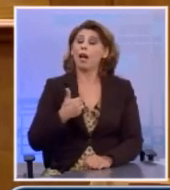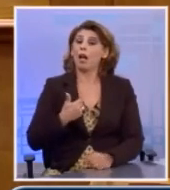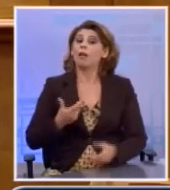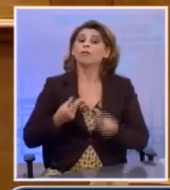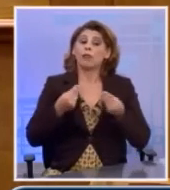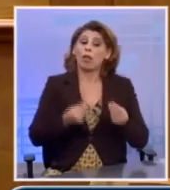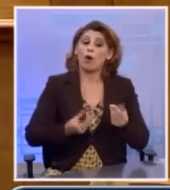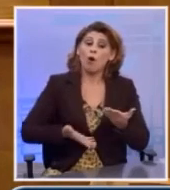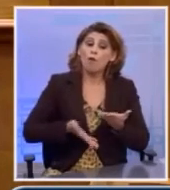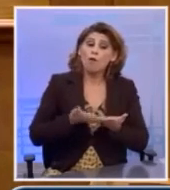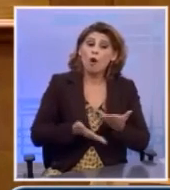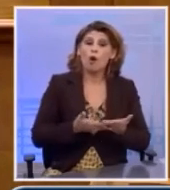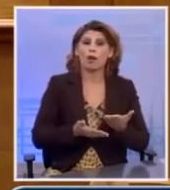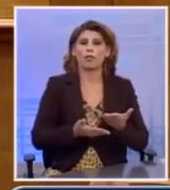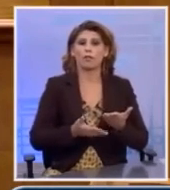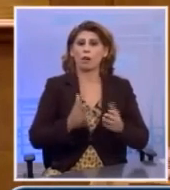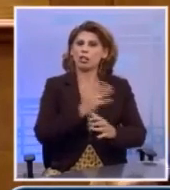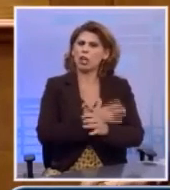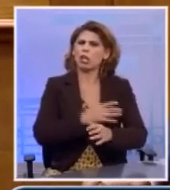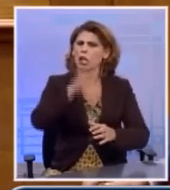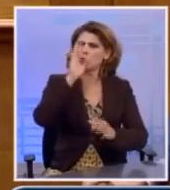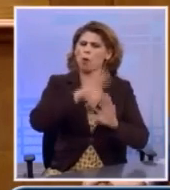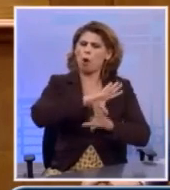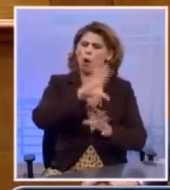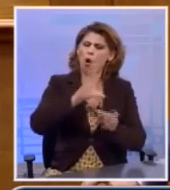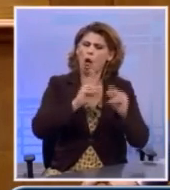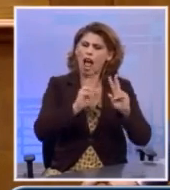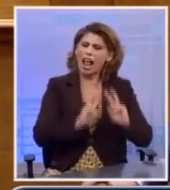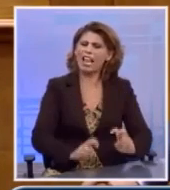βοήθεια στις διοκτικές αρχές και